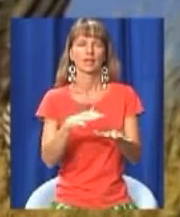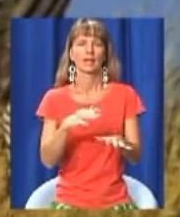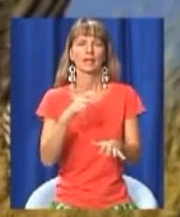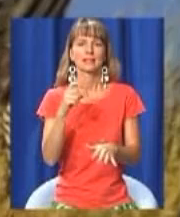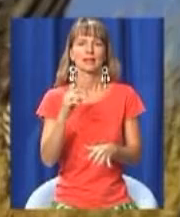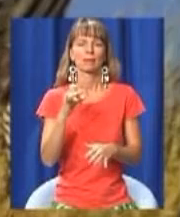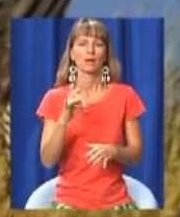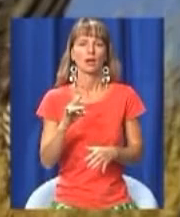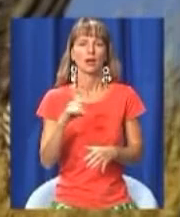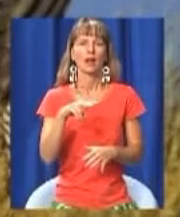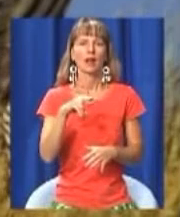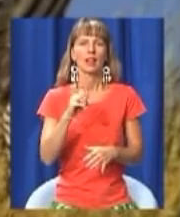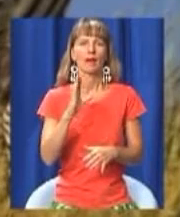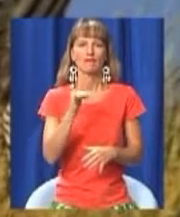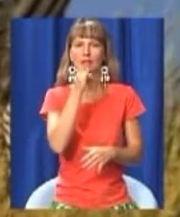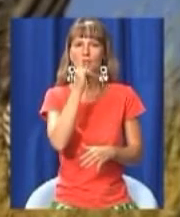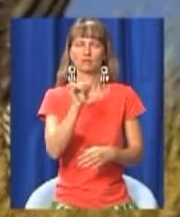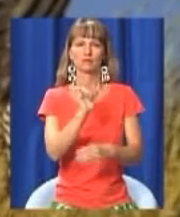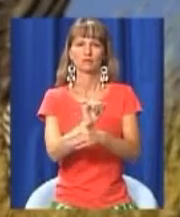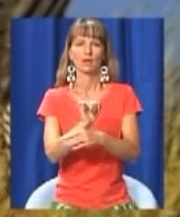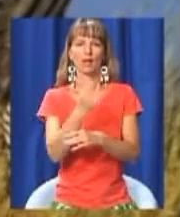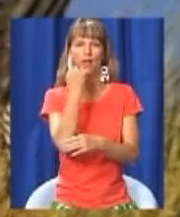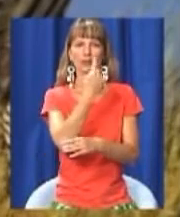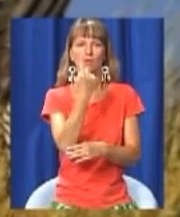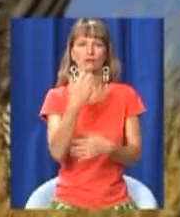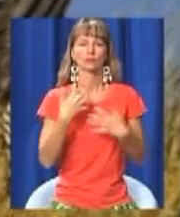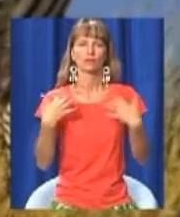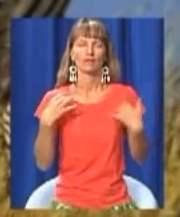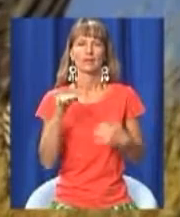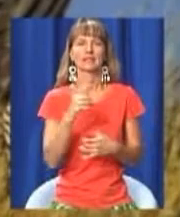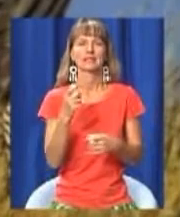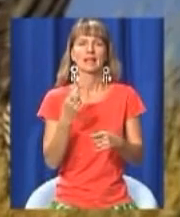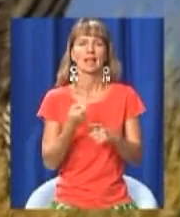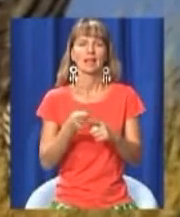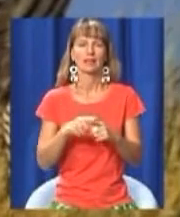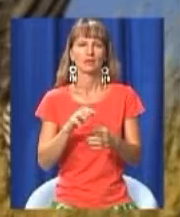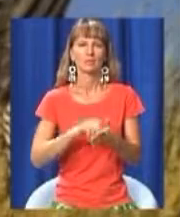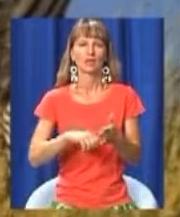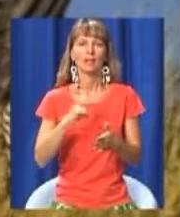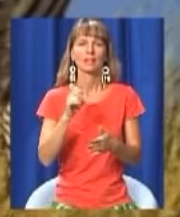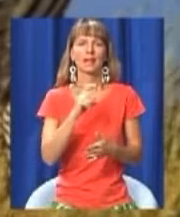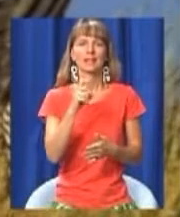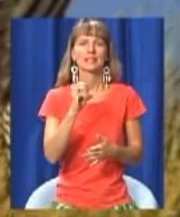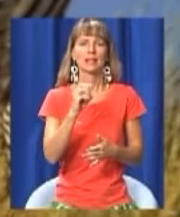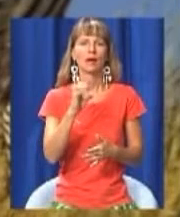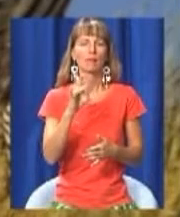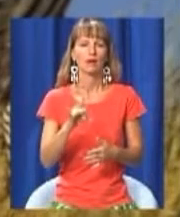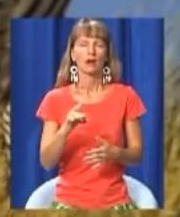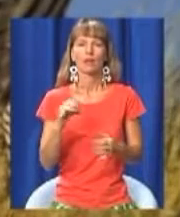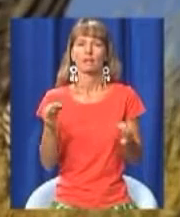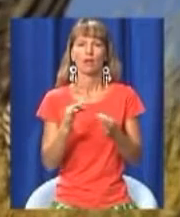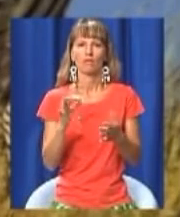не в змозі зупинити погляд на окремій тварині. З цієї ж причини на зебру майже ніколи не нападає муха